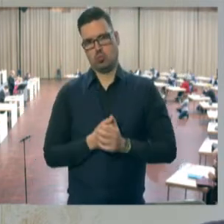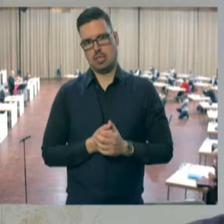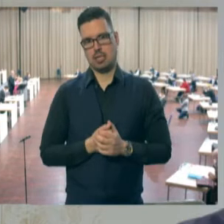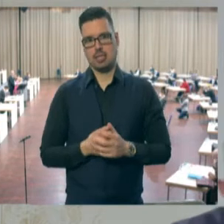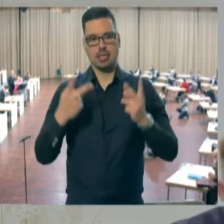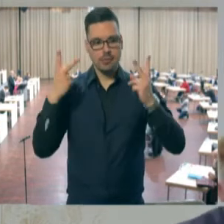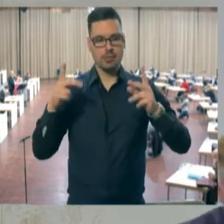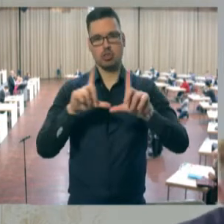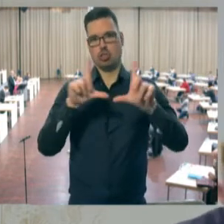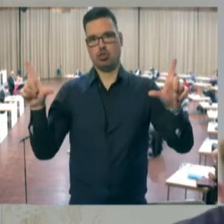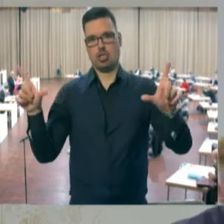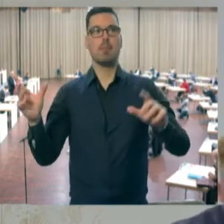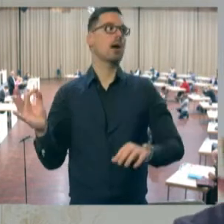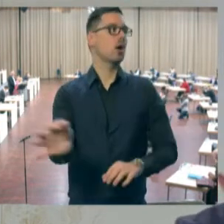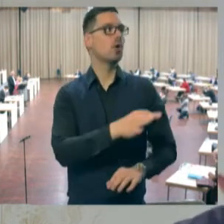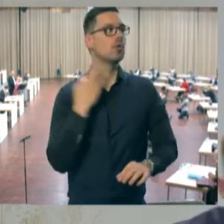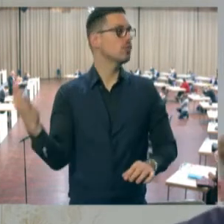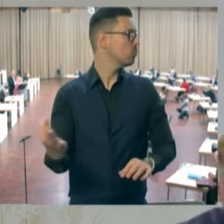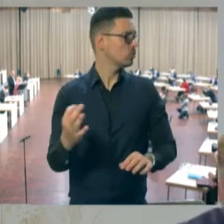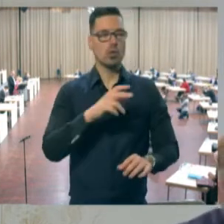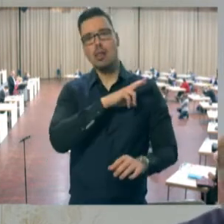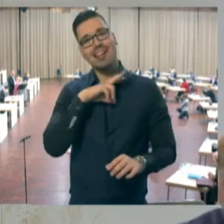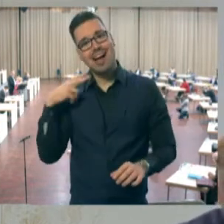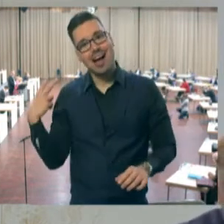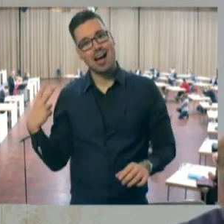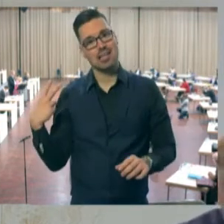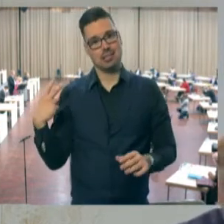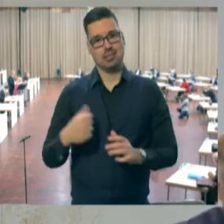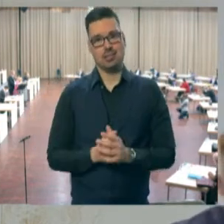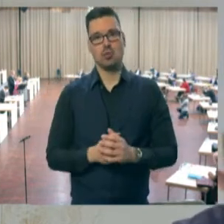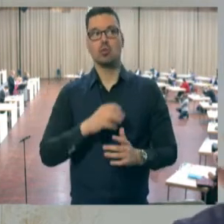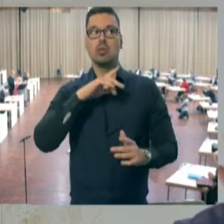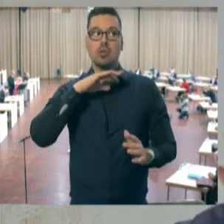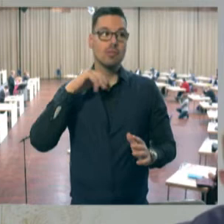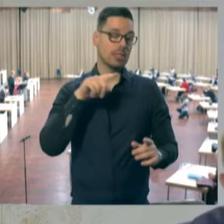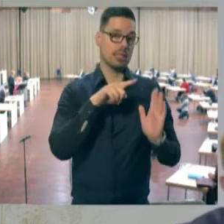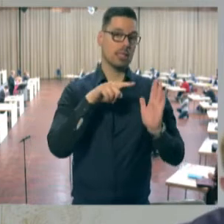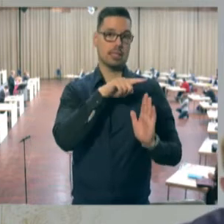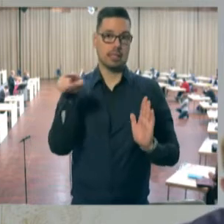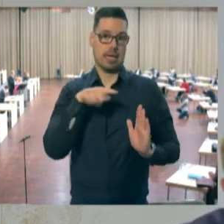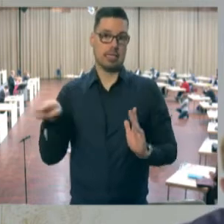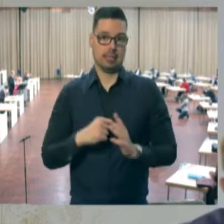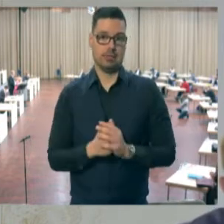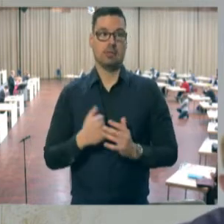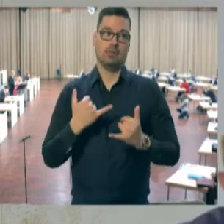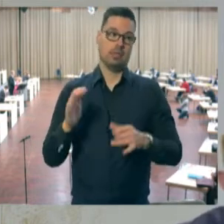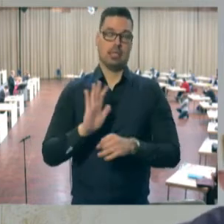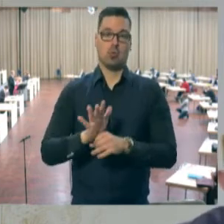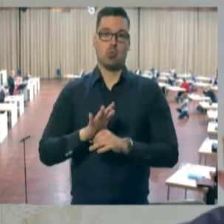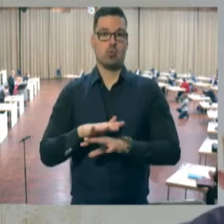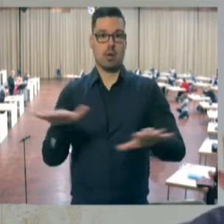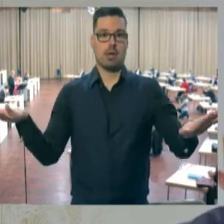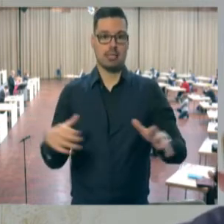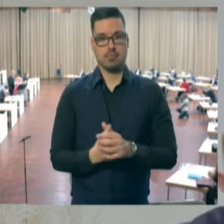wesentliches Thema, das uns wahrscheinlich noch sehr, sehr viel länger beschäftigen wird, mit sehr vielen negativen Folgen, als hoffentlich die Pandemie